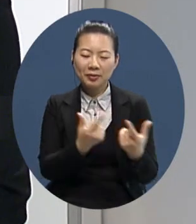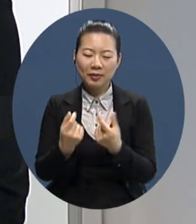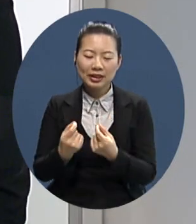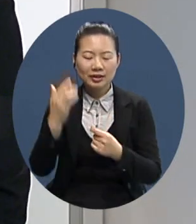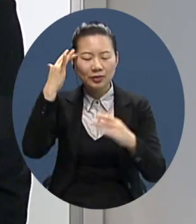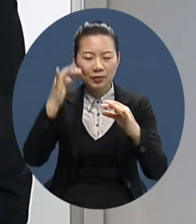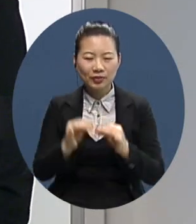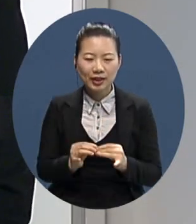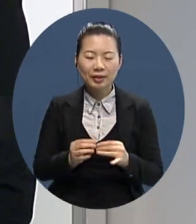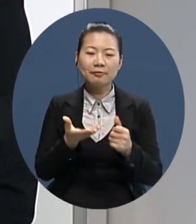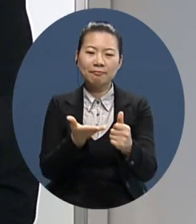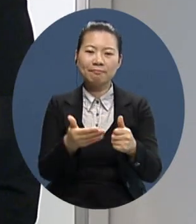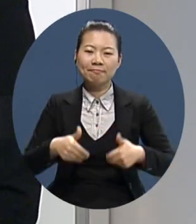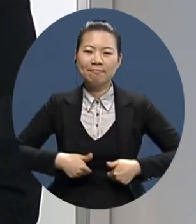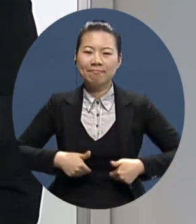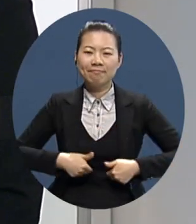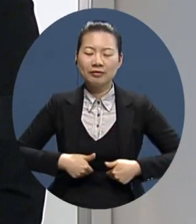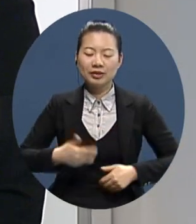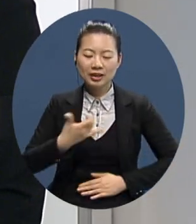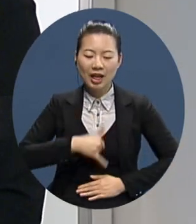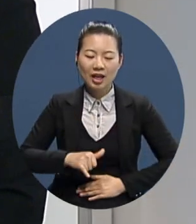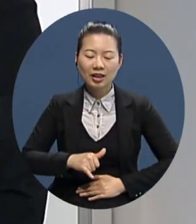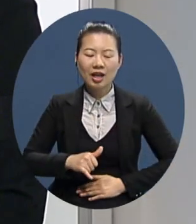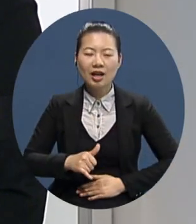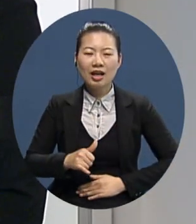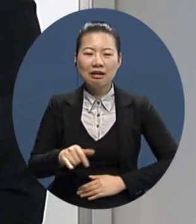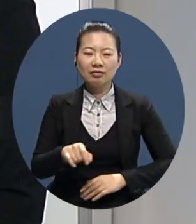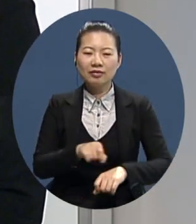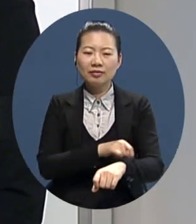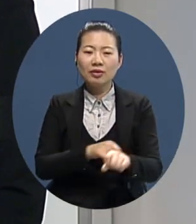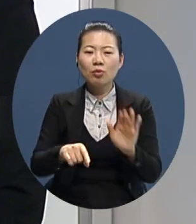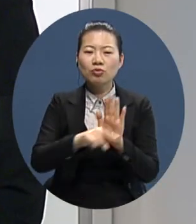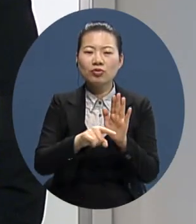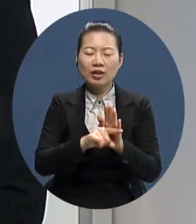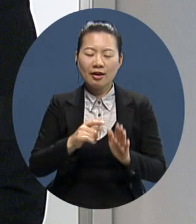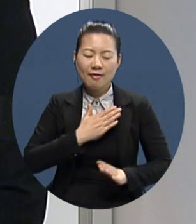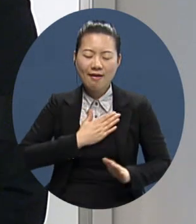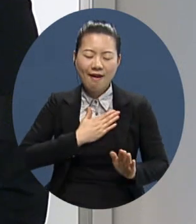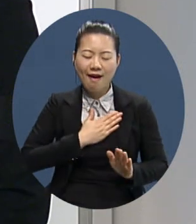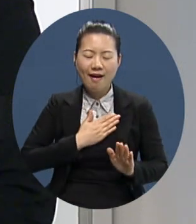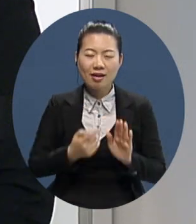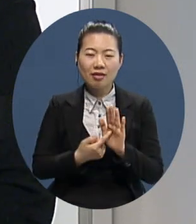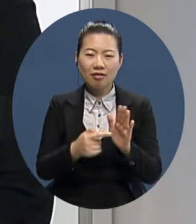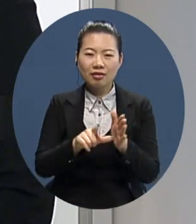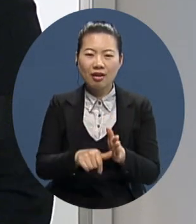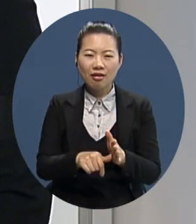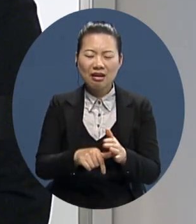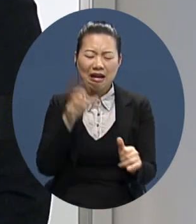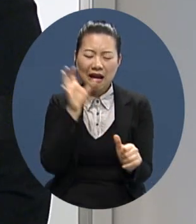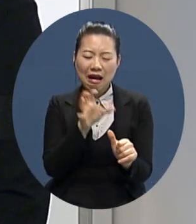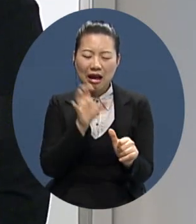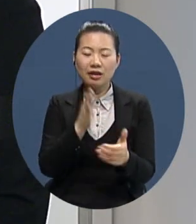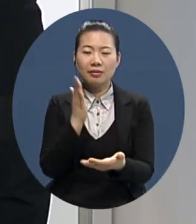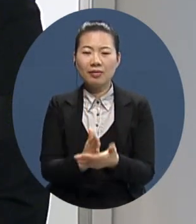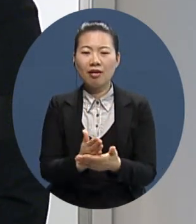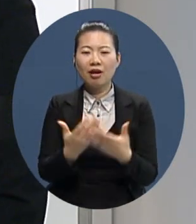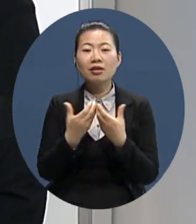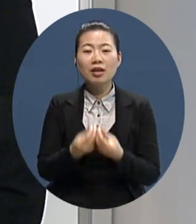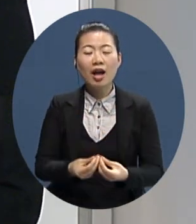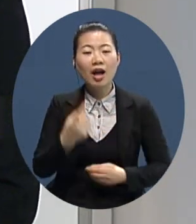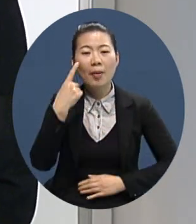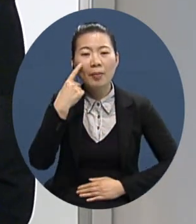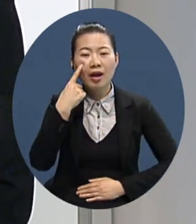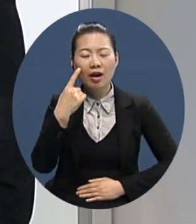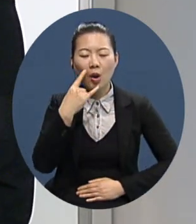앞에도 말씀드렸지만 아이가 특히 부정적 감정을 표현할 때그 부정적 감정을 나무라지 마셔야 돼요. 제가 예를